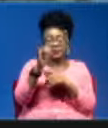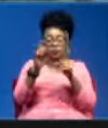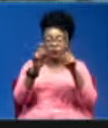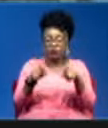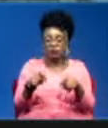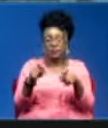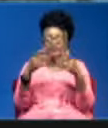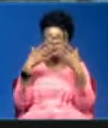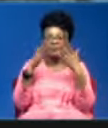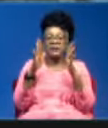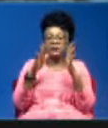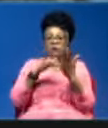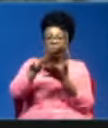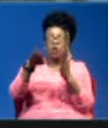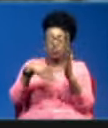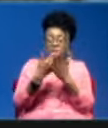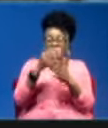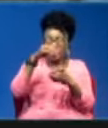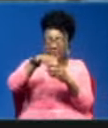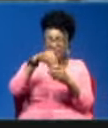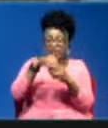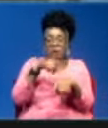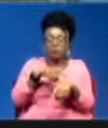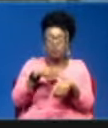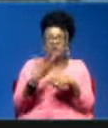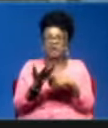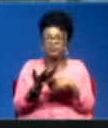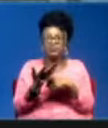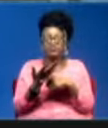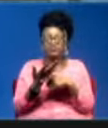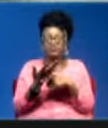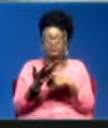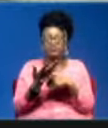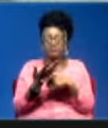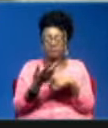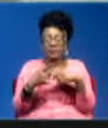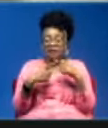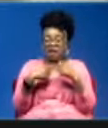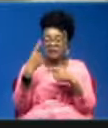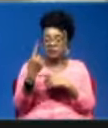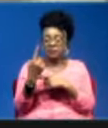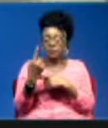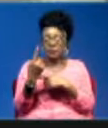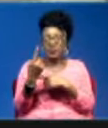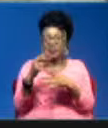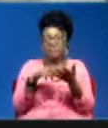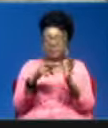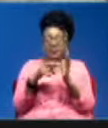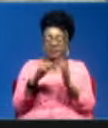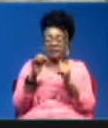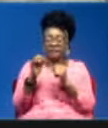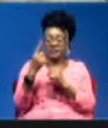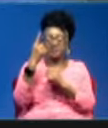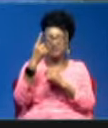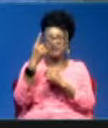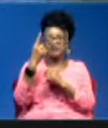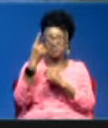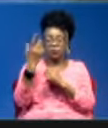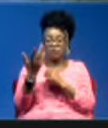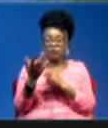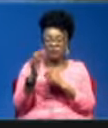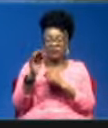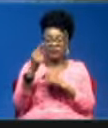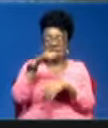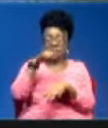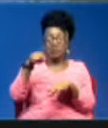kukamilisha mbio zote kwa muda gani? 61 kwa ile tunaitanga the first half, ama kile kipindi cha kwanza,